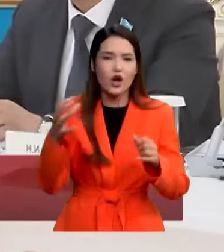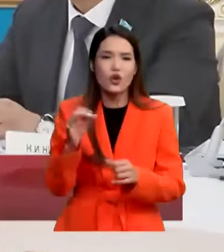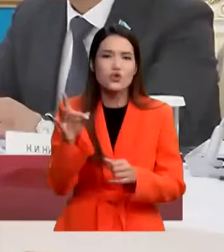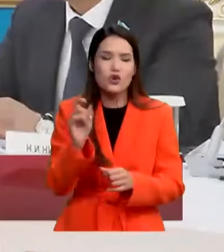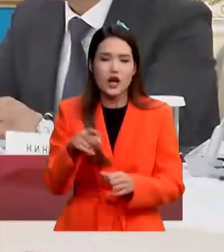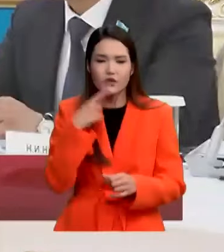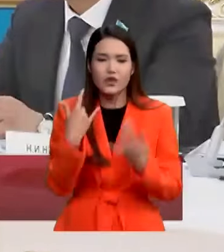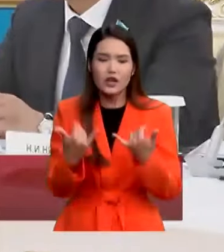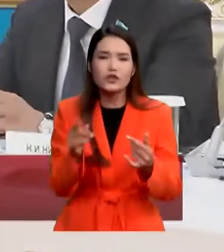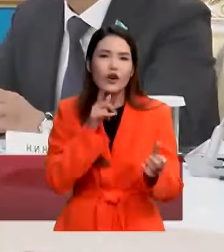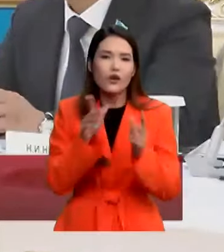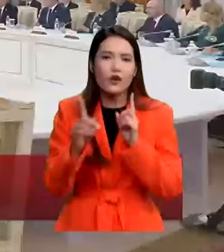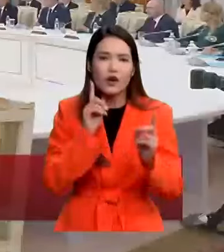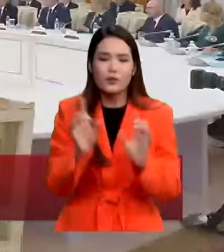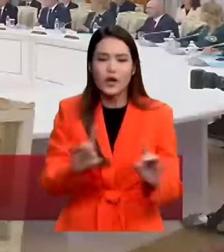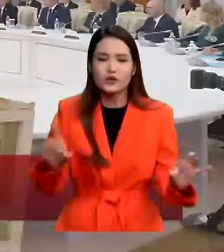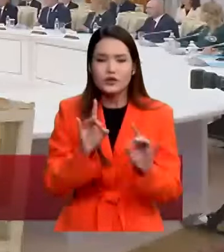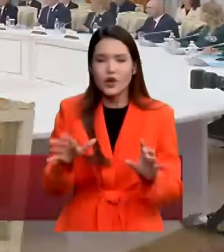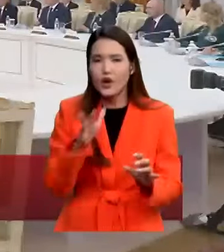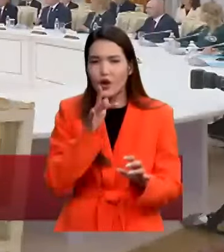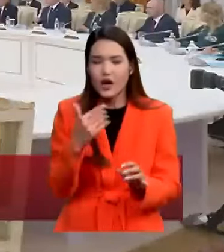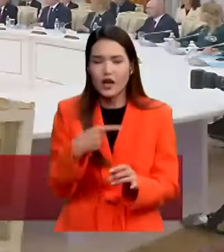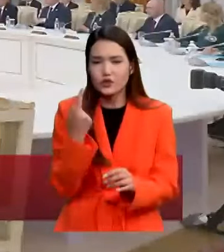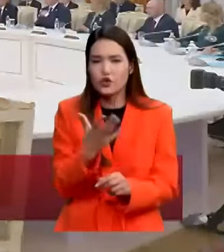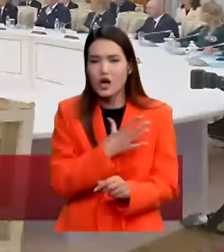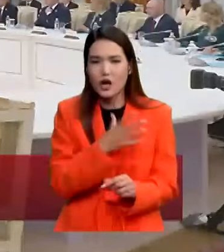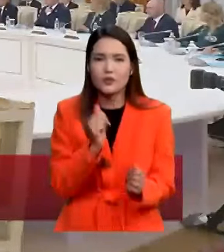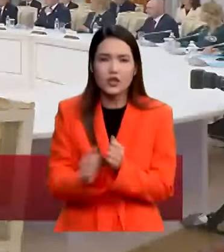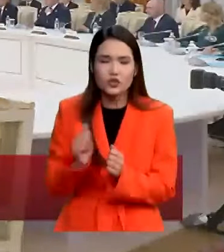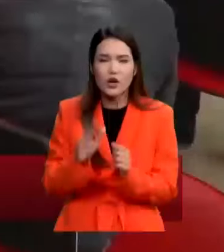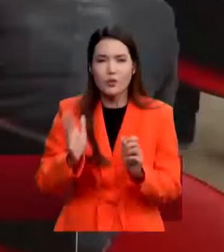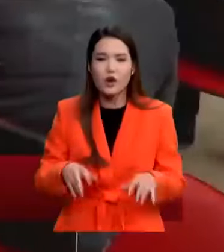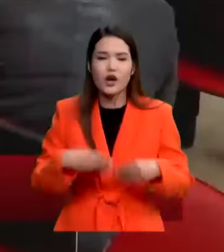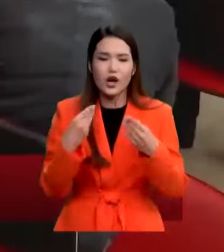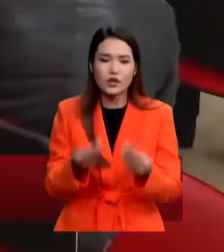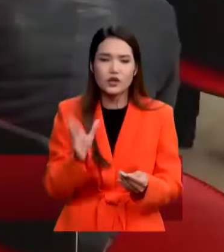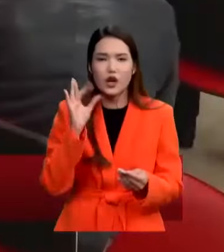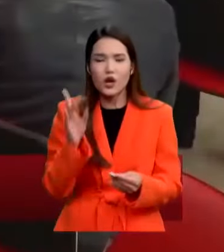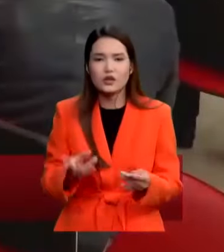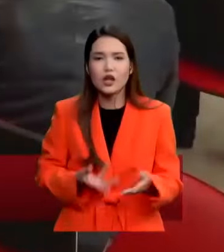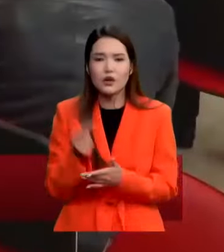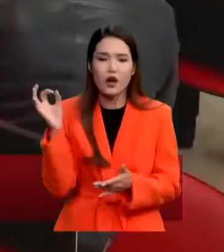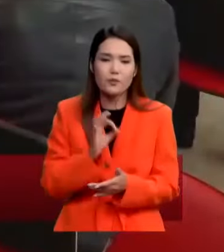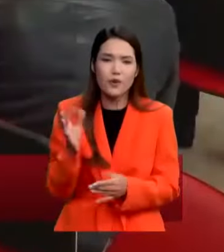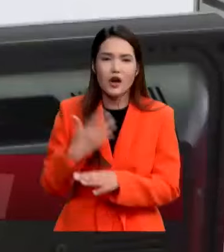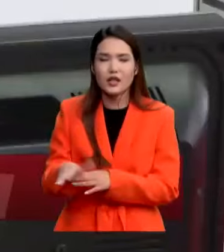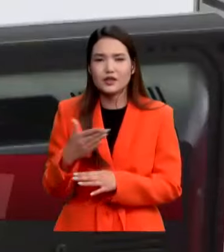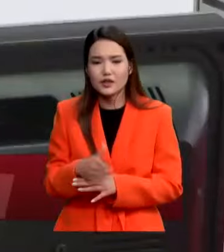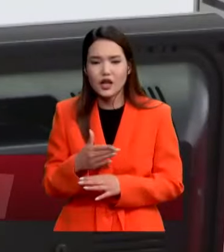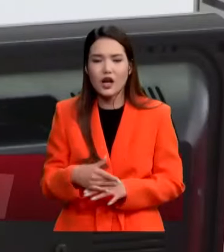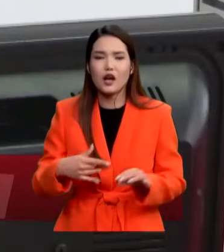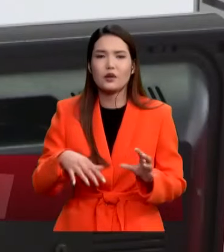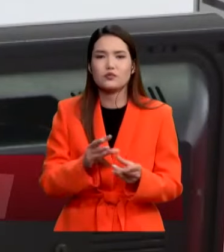сказал сегодня во время заседания Ассамблеи народа Казахстана. В частности, будут предоставлены отсрочки уплаты процентов по кредитам и